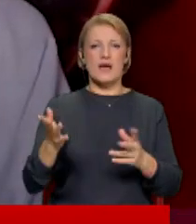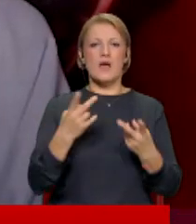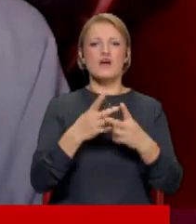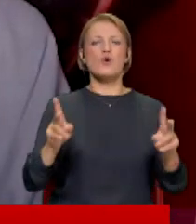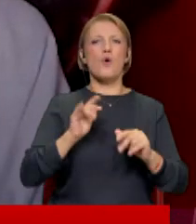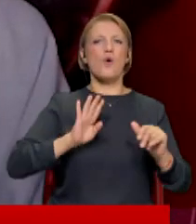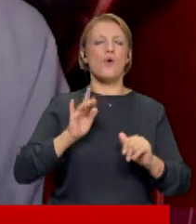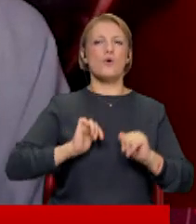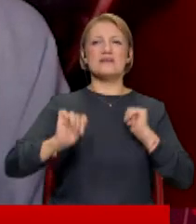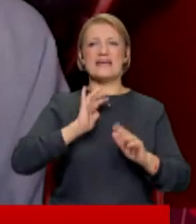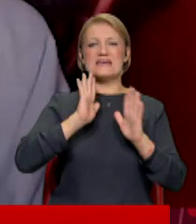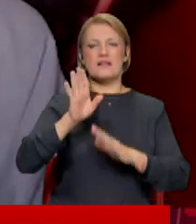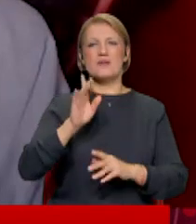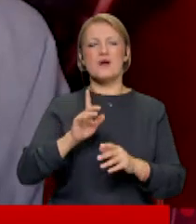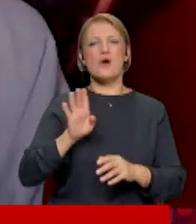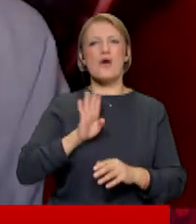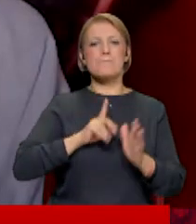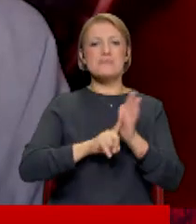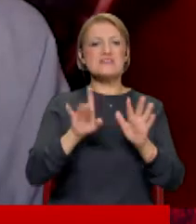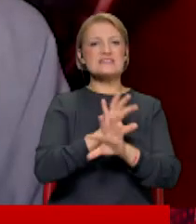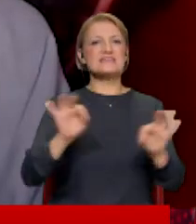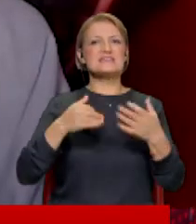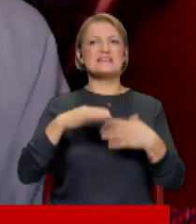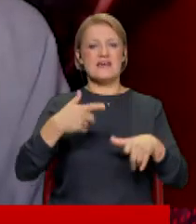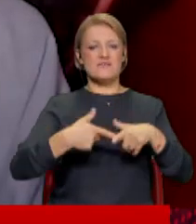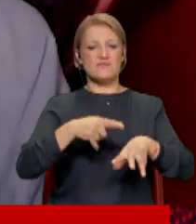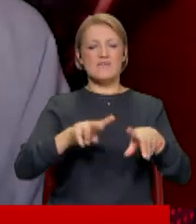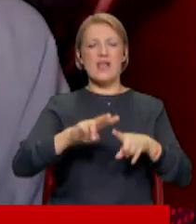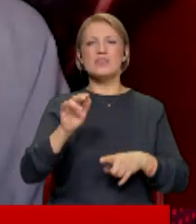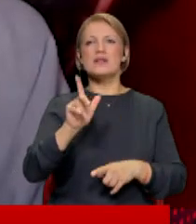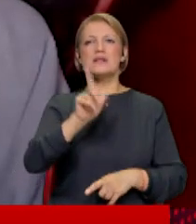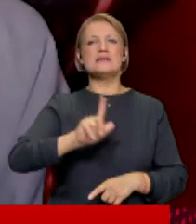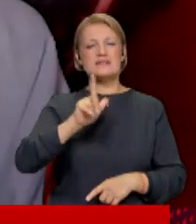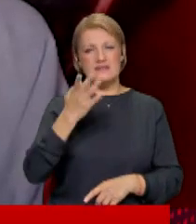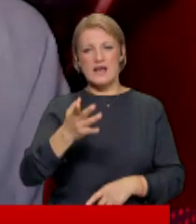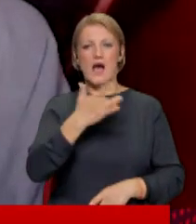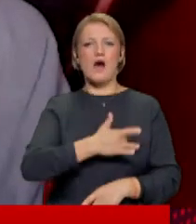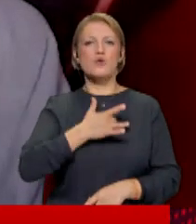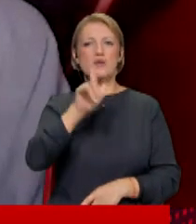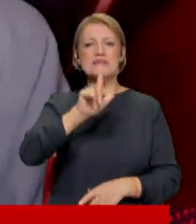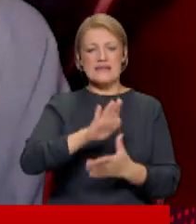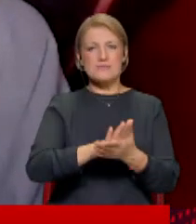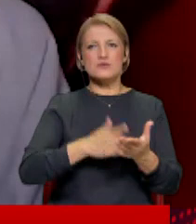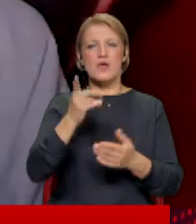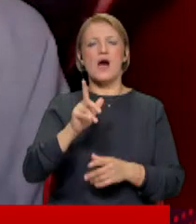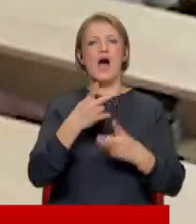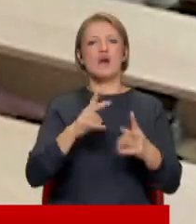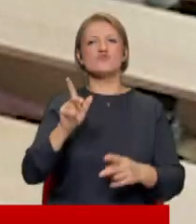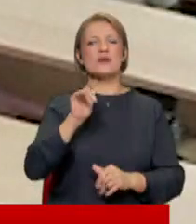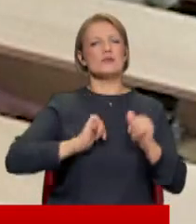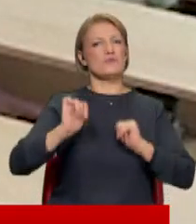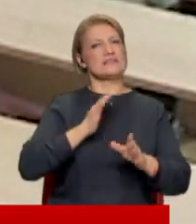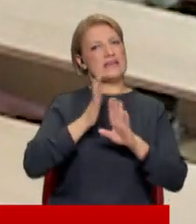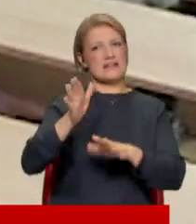açıköğretime giden öğrenciler hani sadece başarı öğrenciler değil Fen Lisesi öğrencilerinden Anadolu Lisesi mezunlarından daha açık öğretime gidenler